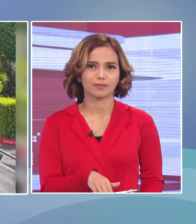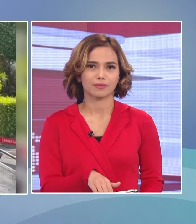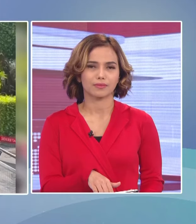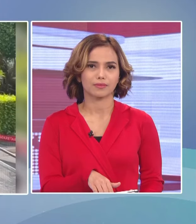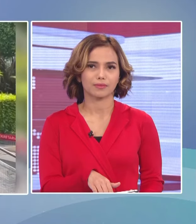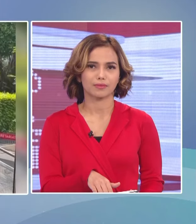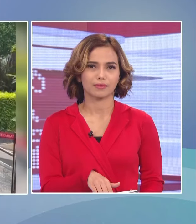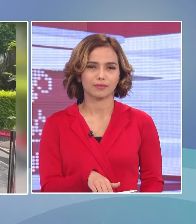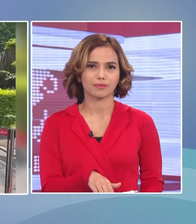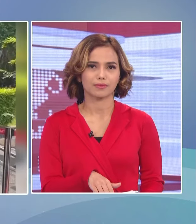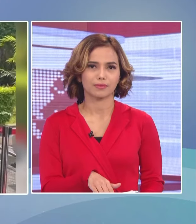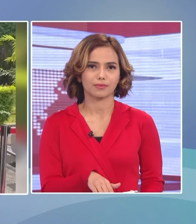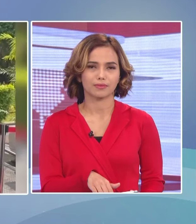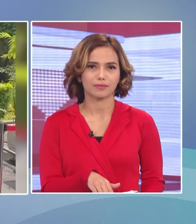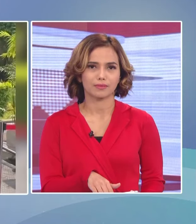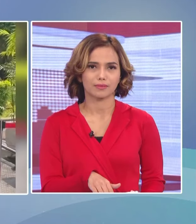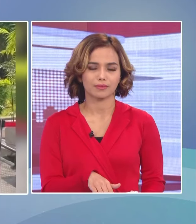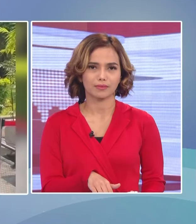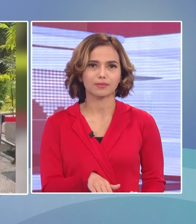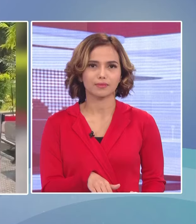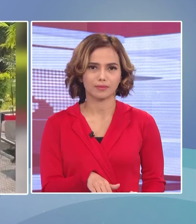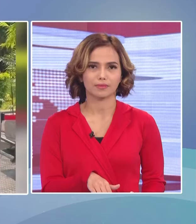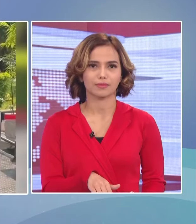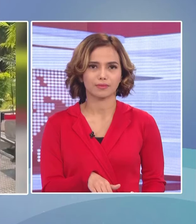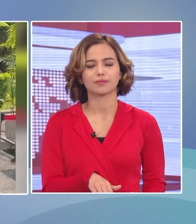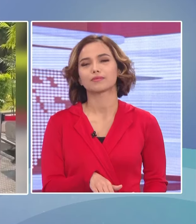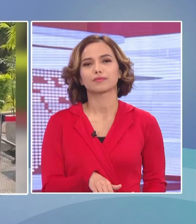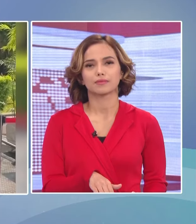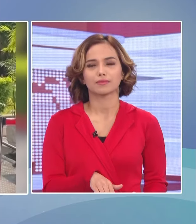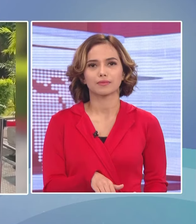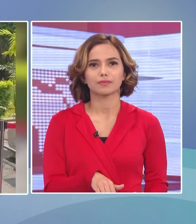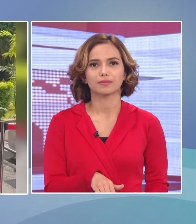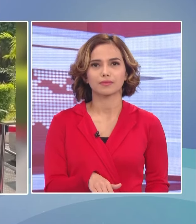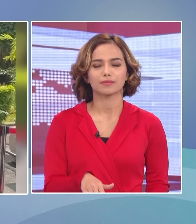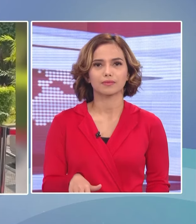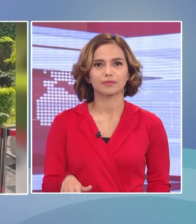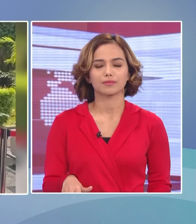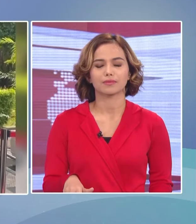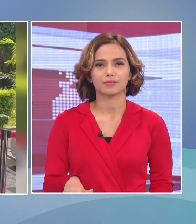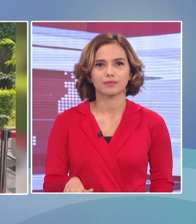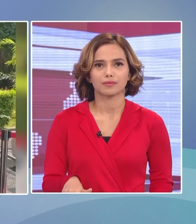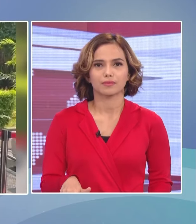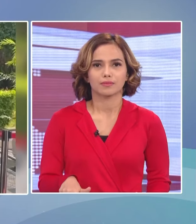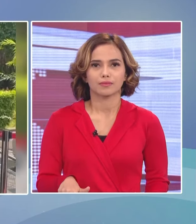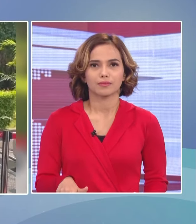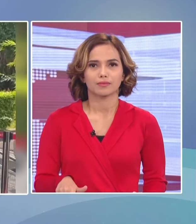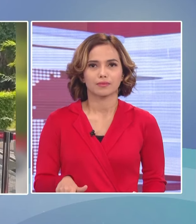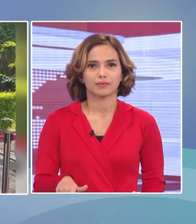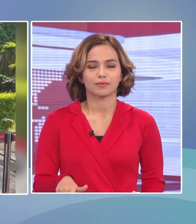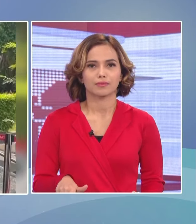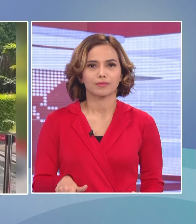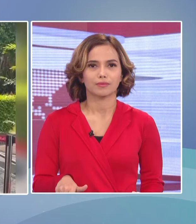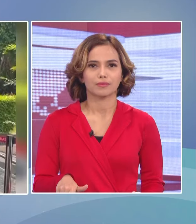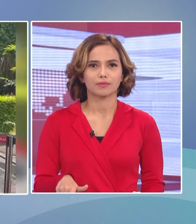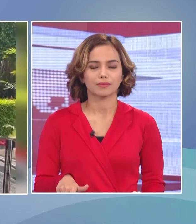ekonomi itu adalah, pertama adalah labor. Artinya bangunan sumber daya manusia itu harus fokus di